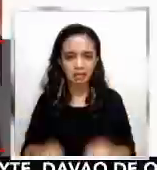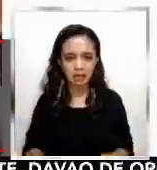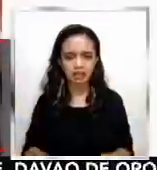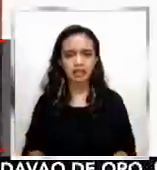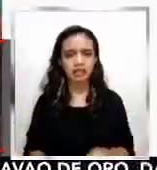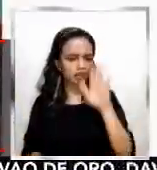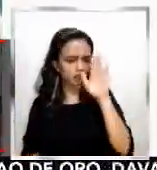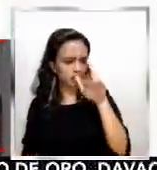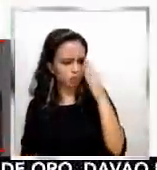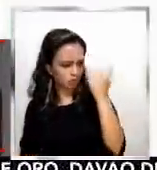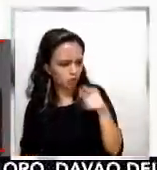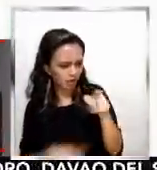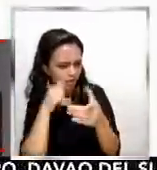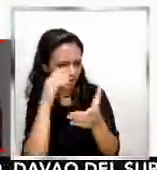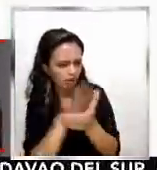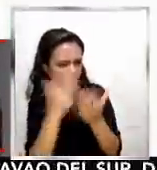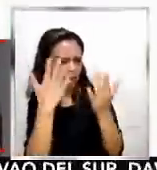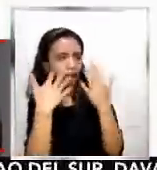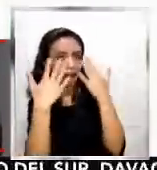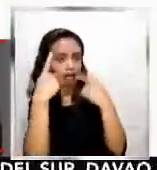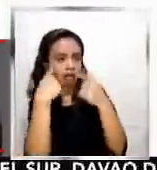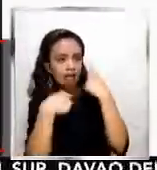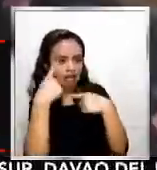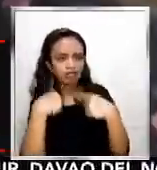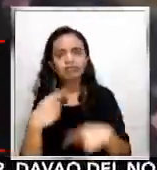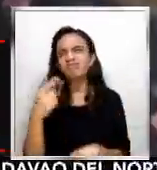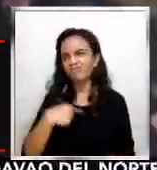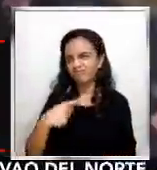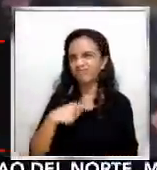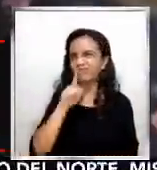Ay, masaya lang. Bakit?